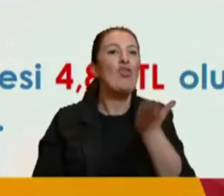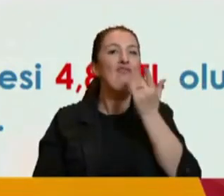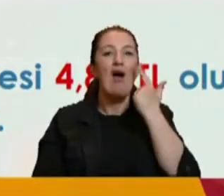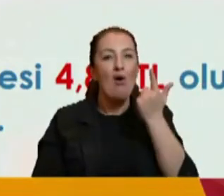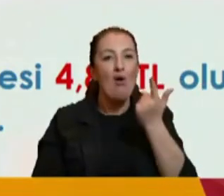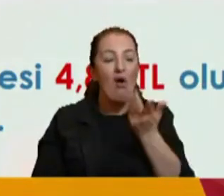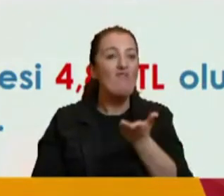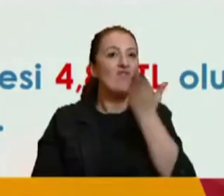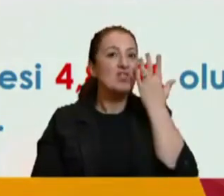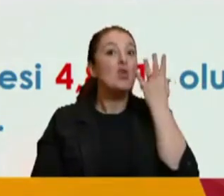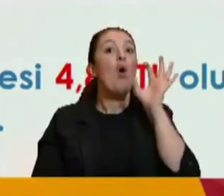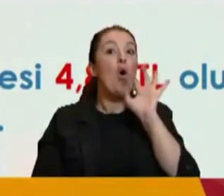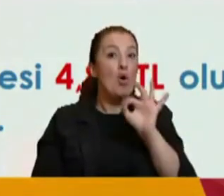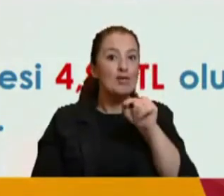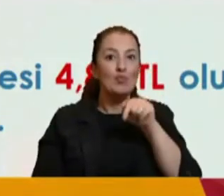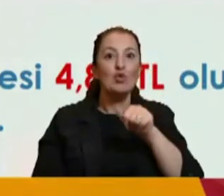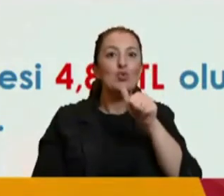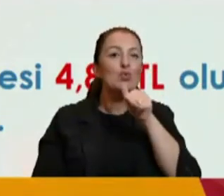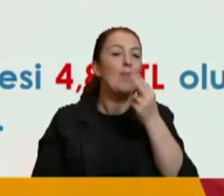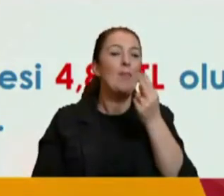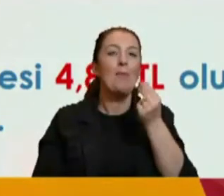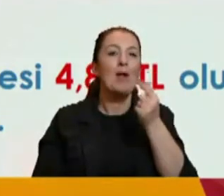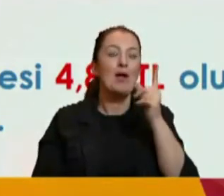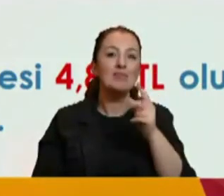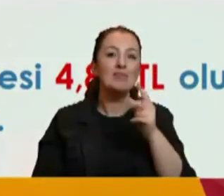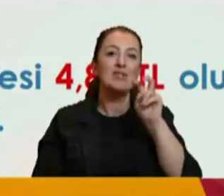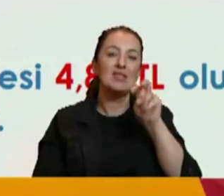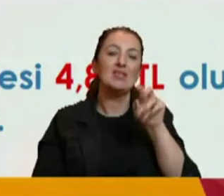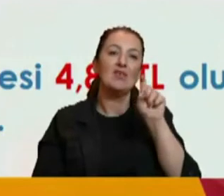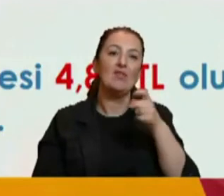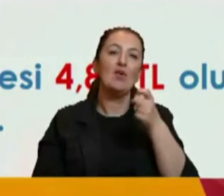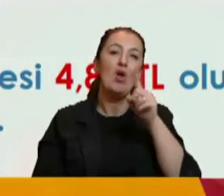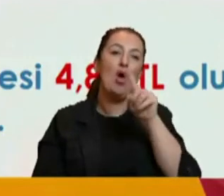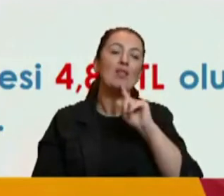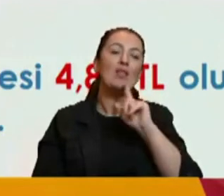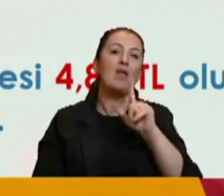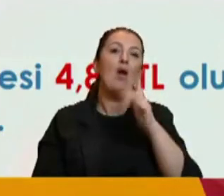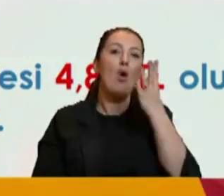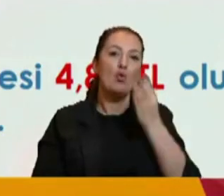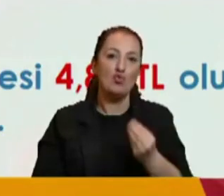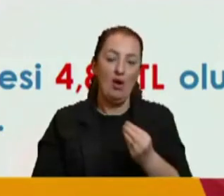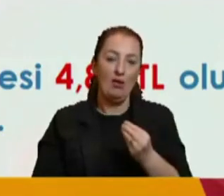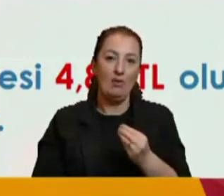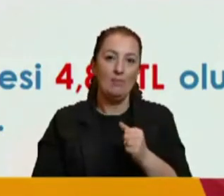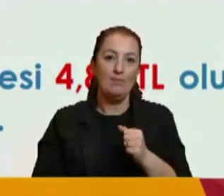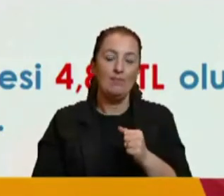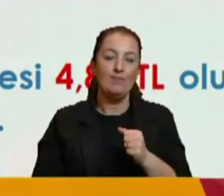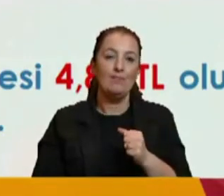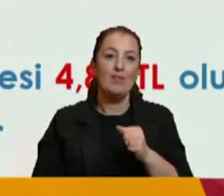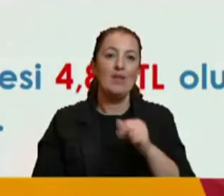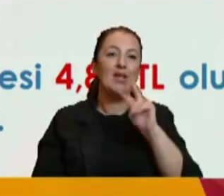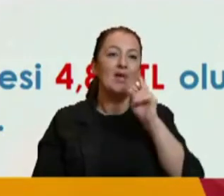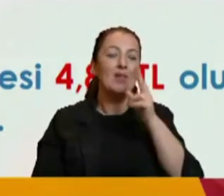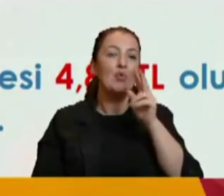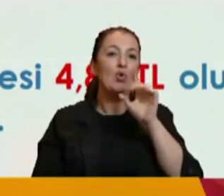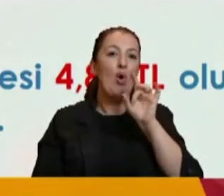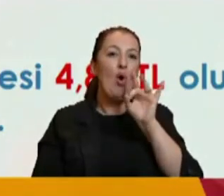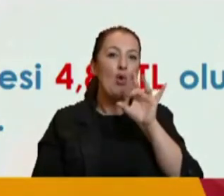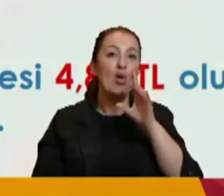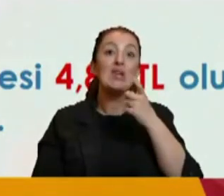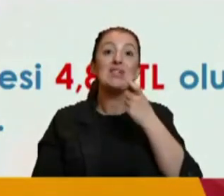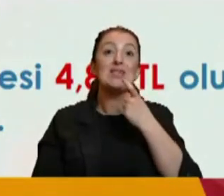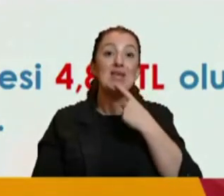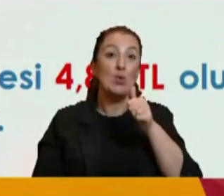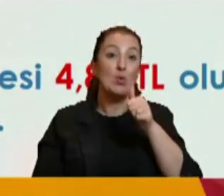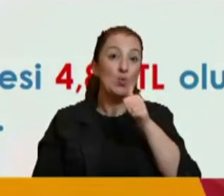artırmış olsaydı bugün su birim fiyatı 8.10 TL olacak Eğer 2014 yılı su birim